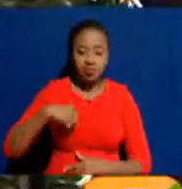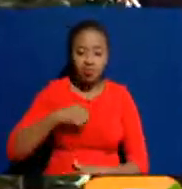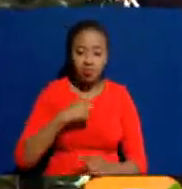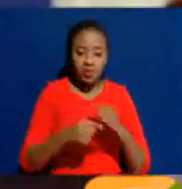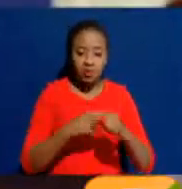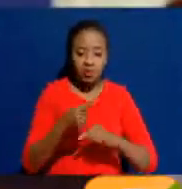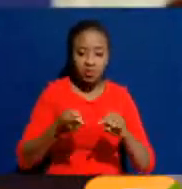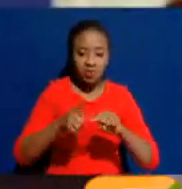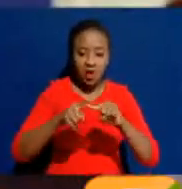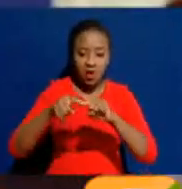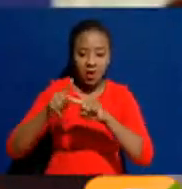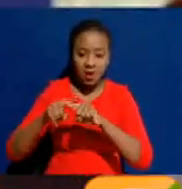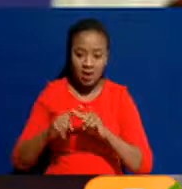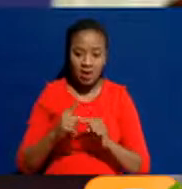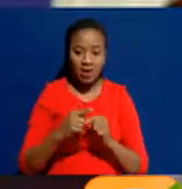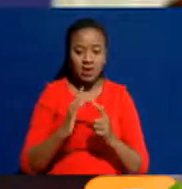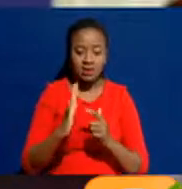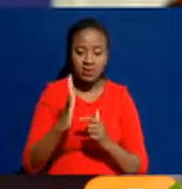utawala,